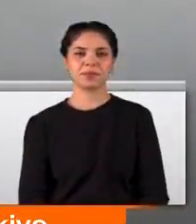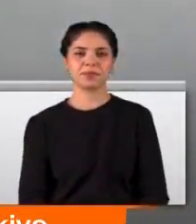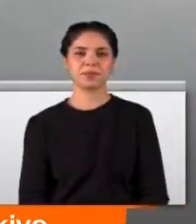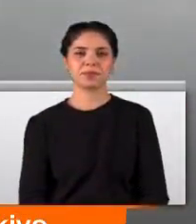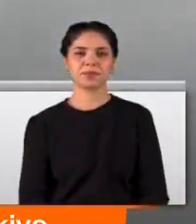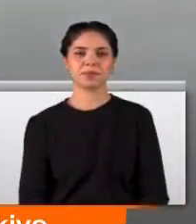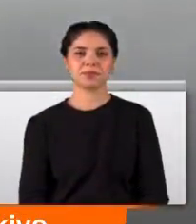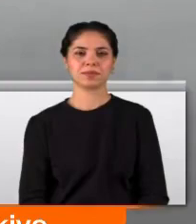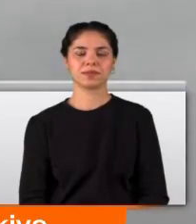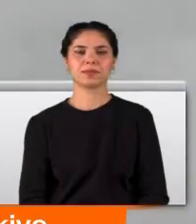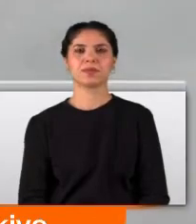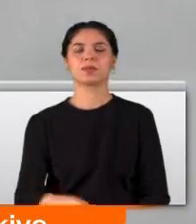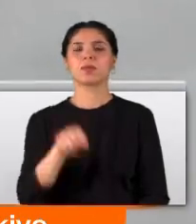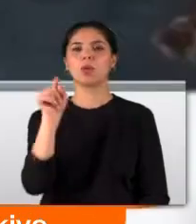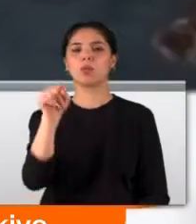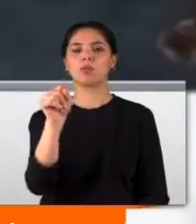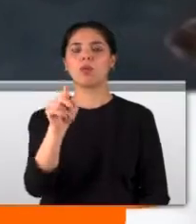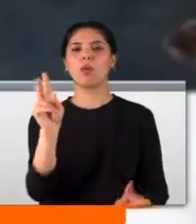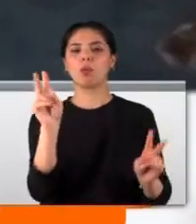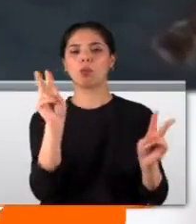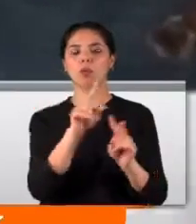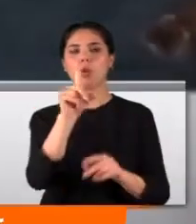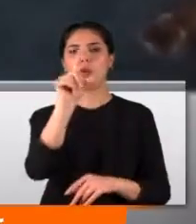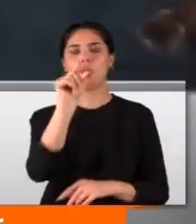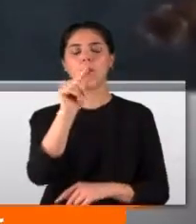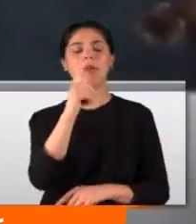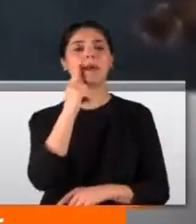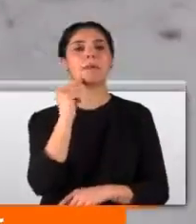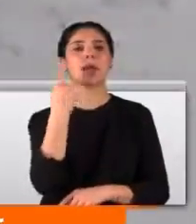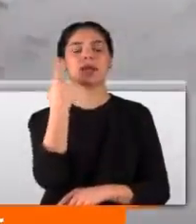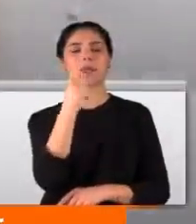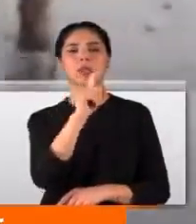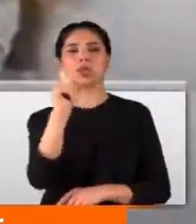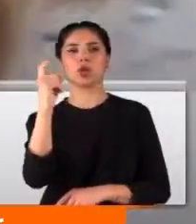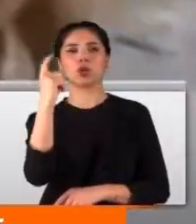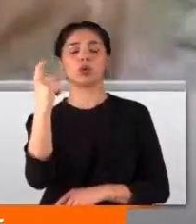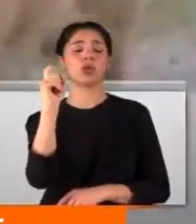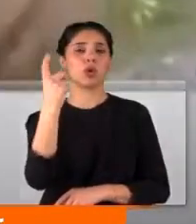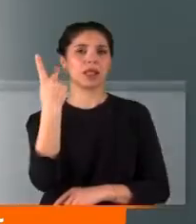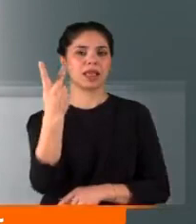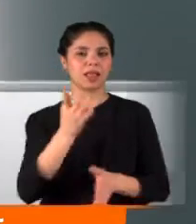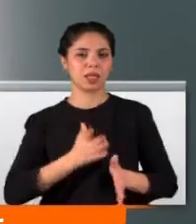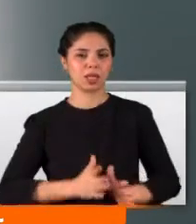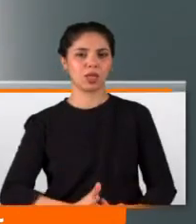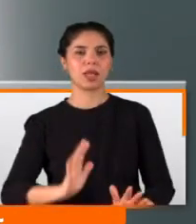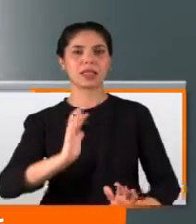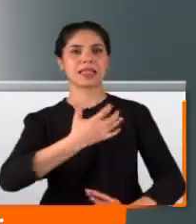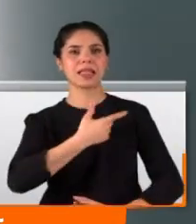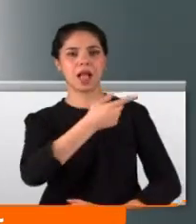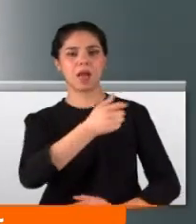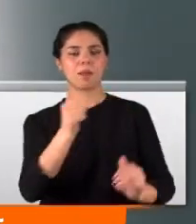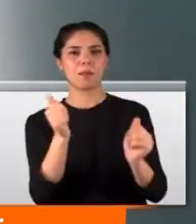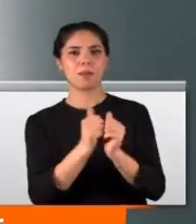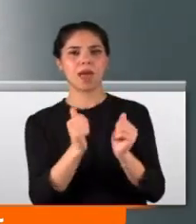insi atlete çoban köpeği olan Bobi 11 Mayıs 1992'de doğdu sahibi leonel Costa ile birlikte